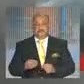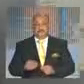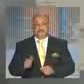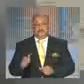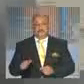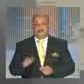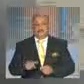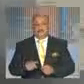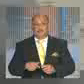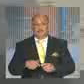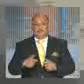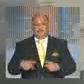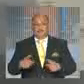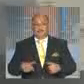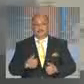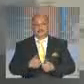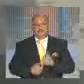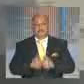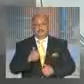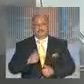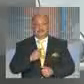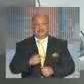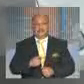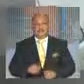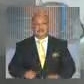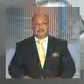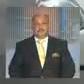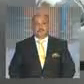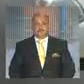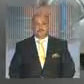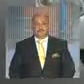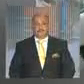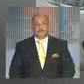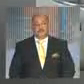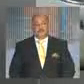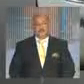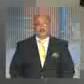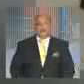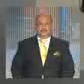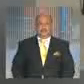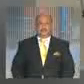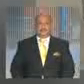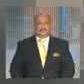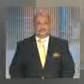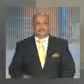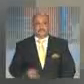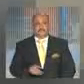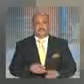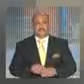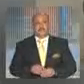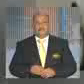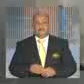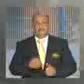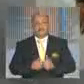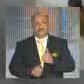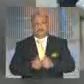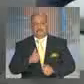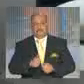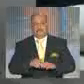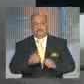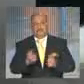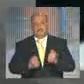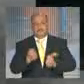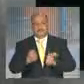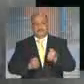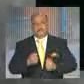أجل توفير مختلف المستلزمات التي يحتاجها هذا المركز، وظروف اجتياز هذا الامتحان